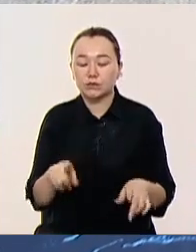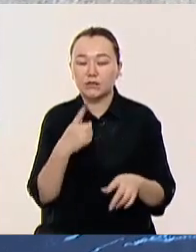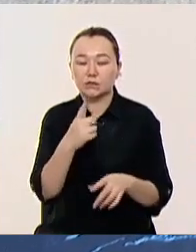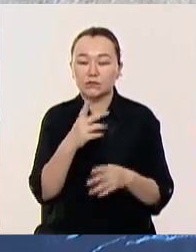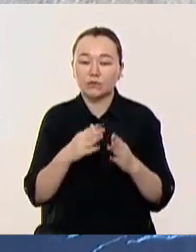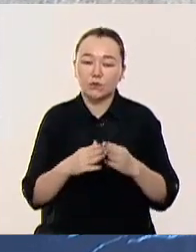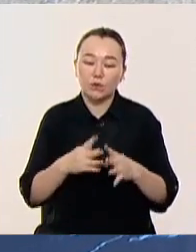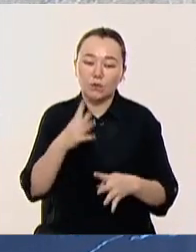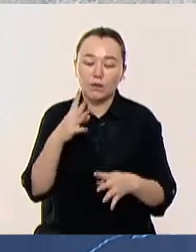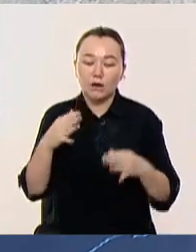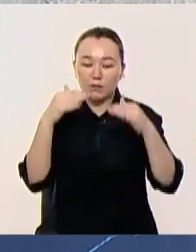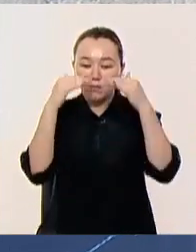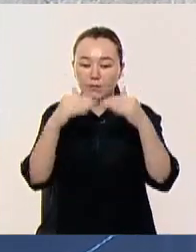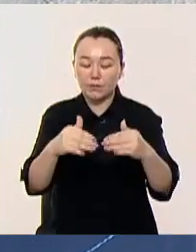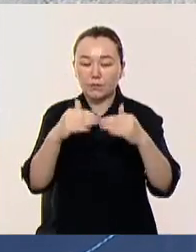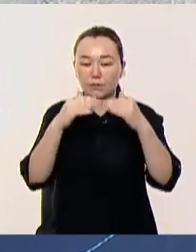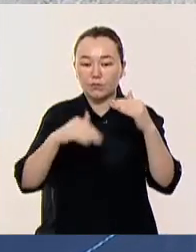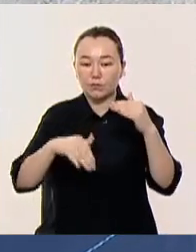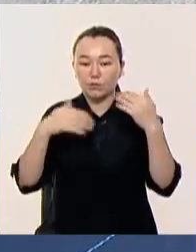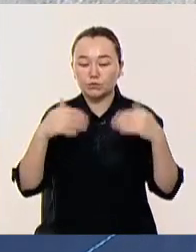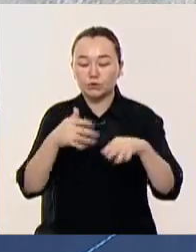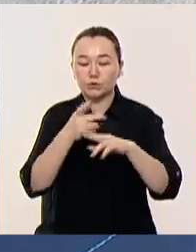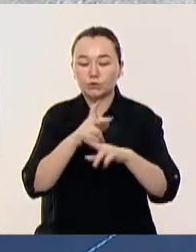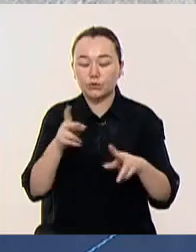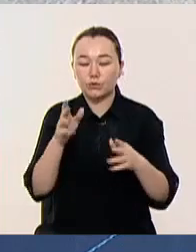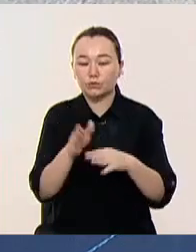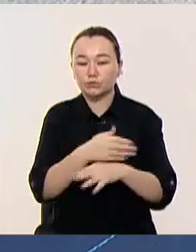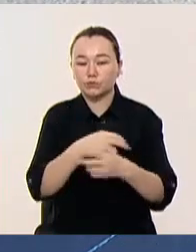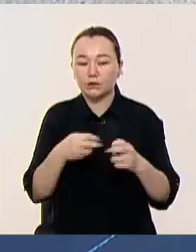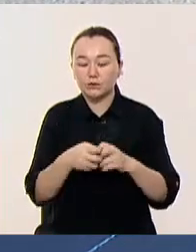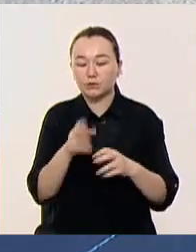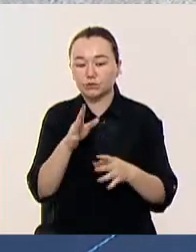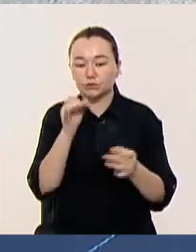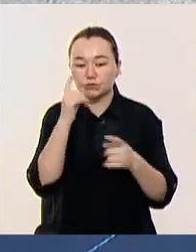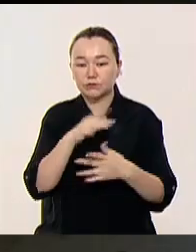квартир провис потолок. Кто должен устранить эту проблему, узнавала Жанара Салханова.